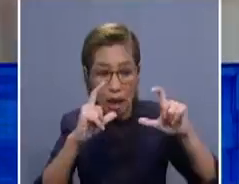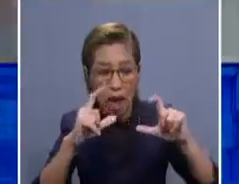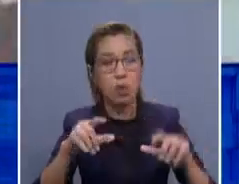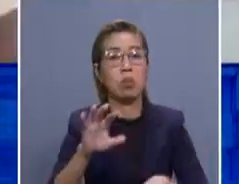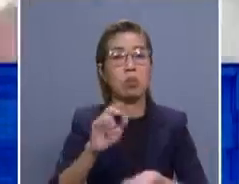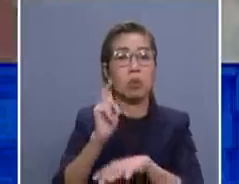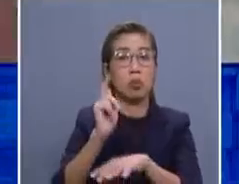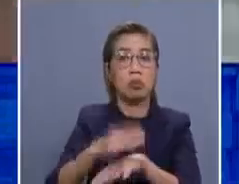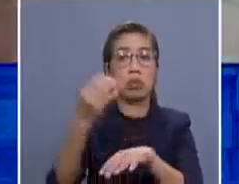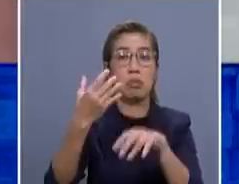แพร่ในโลกโซเชียลด้วยค่ะอ่ะ